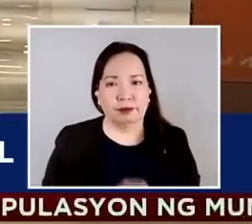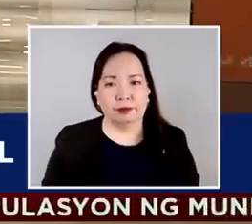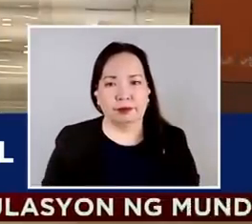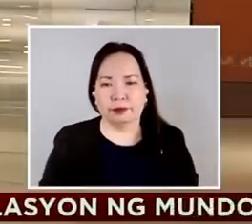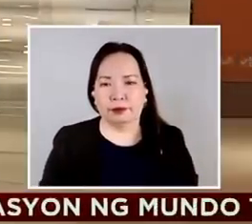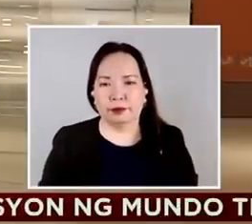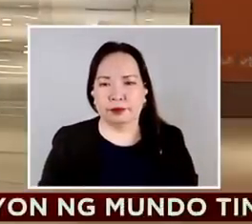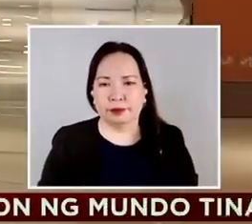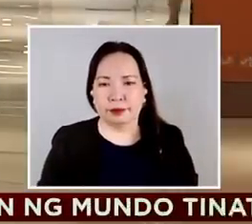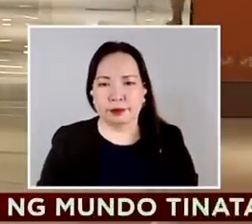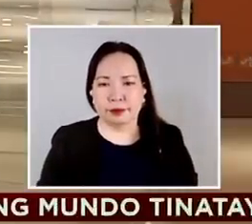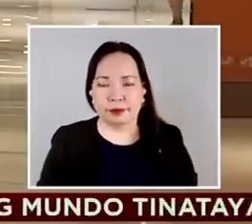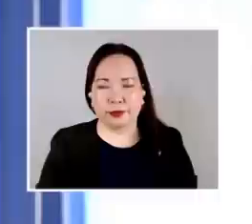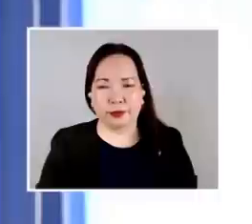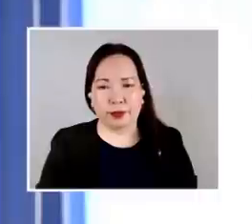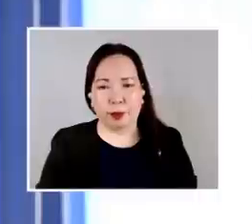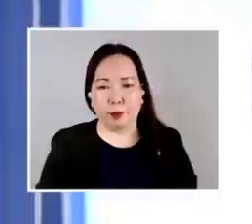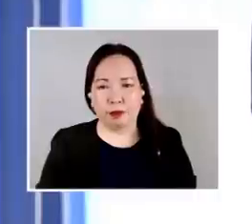News.